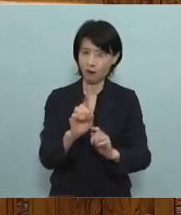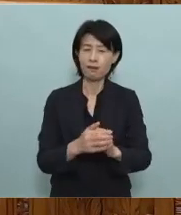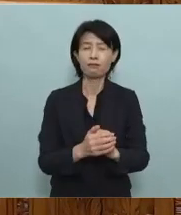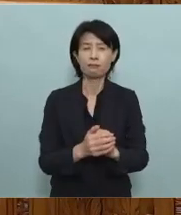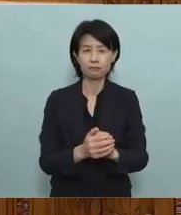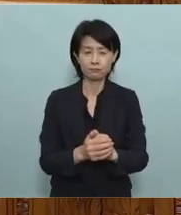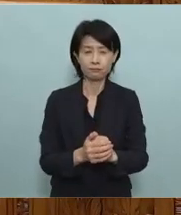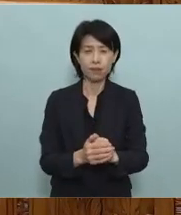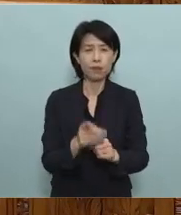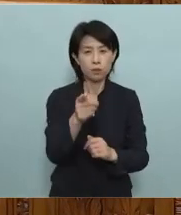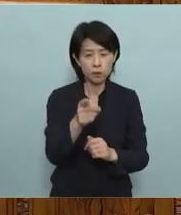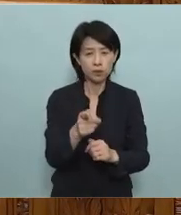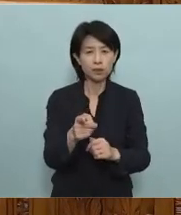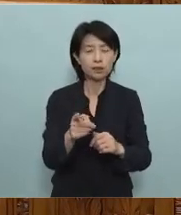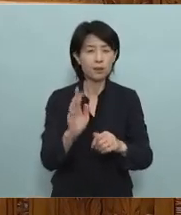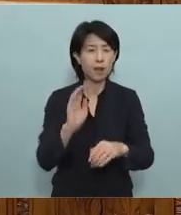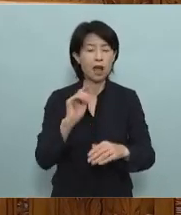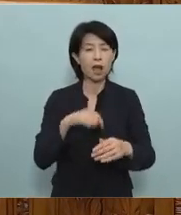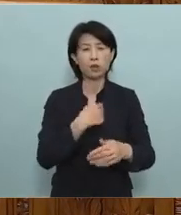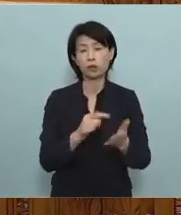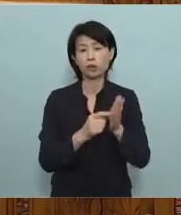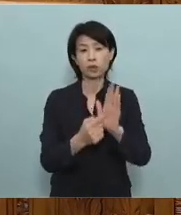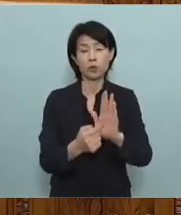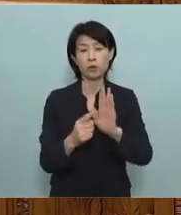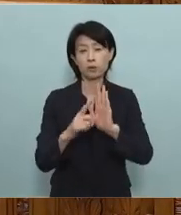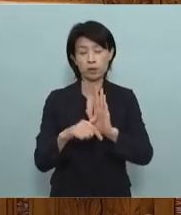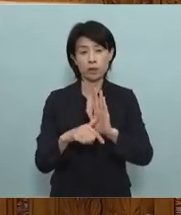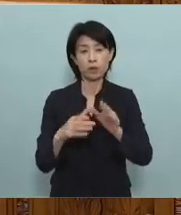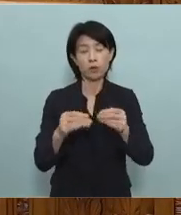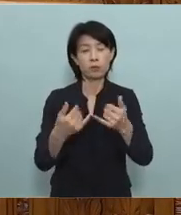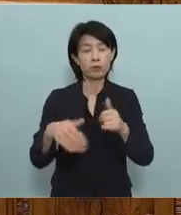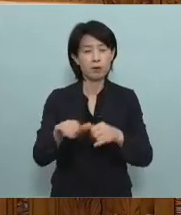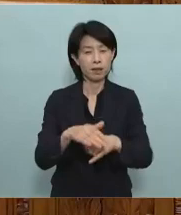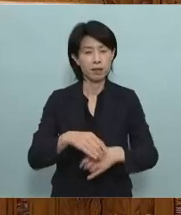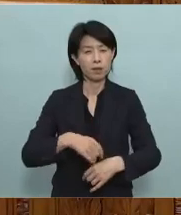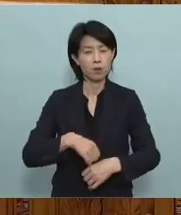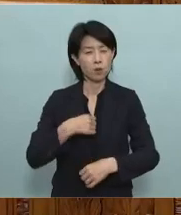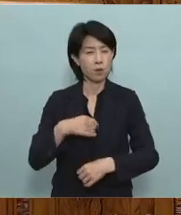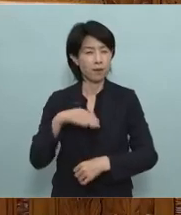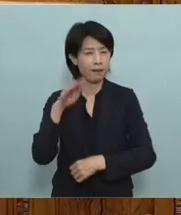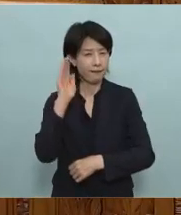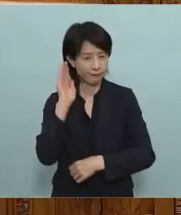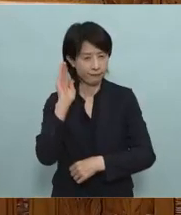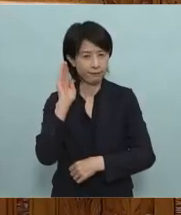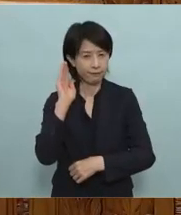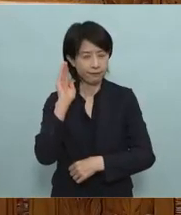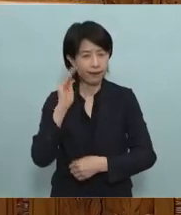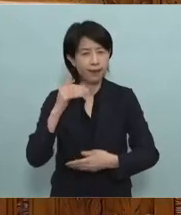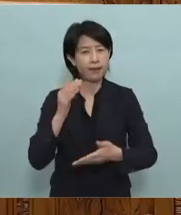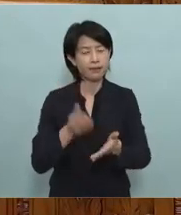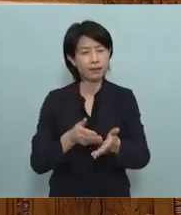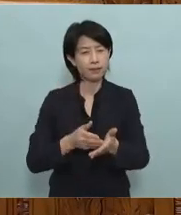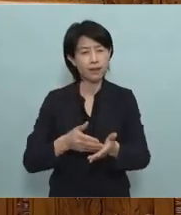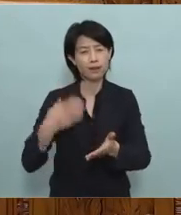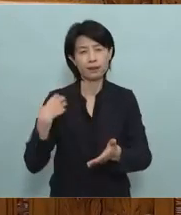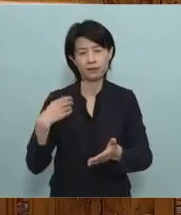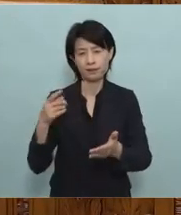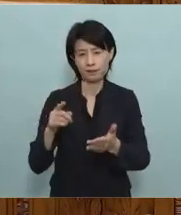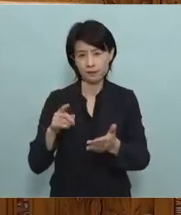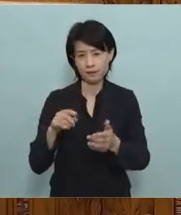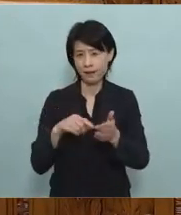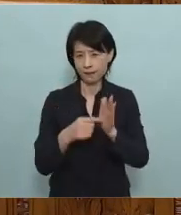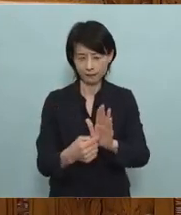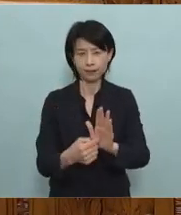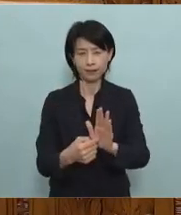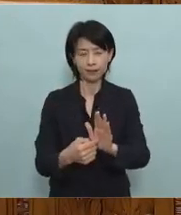岸田総理、総理は所信表明で国民の皆様の声を正面から受け止め、説明責任を果たし、厳し